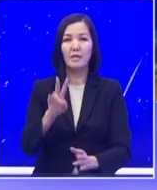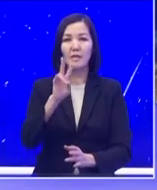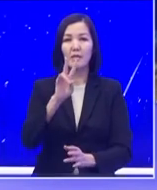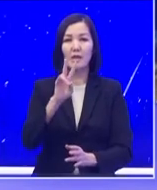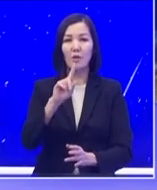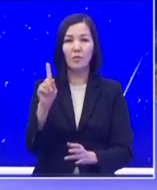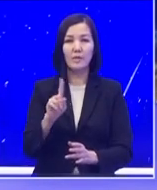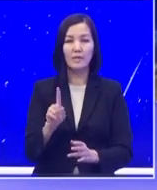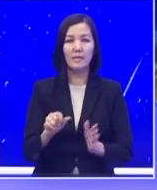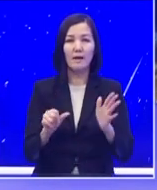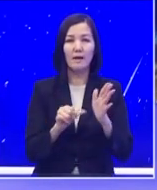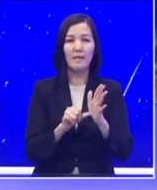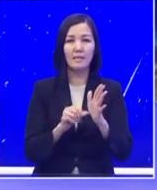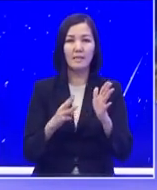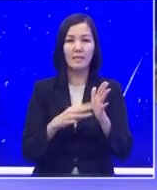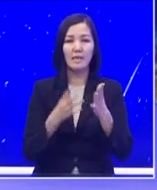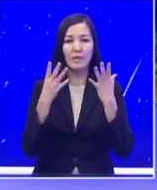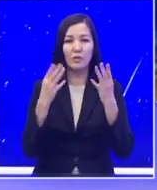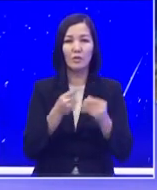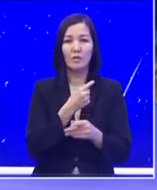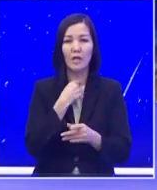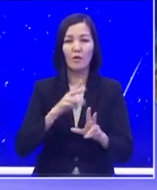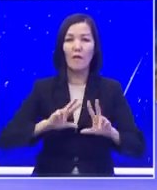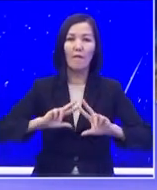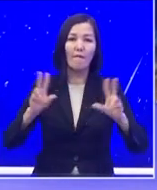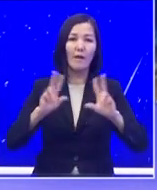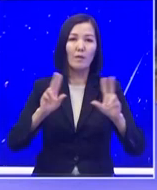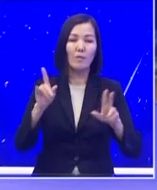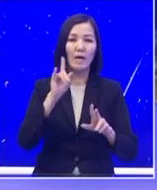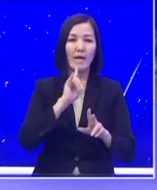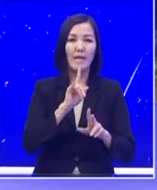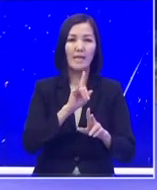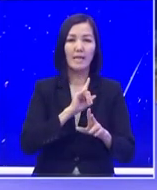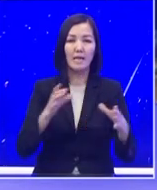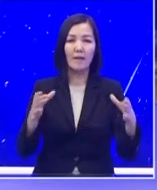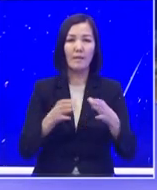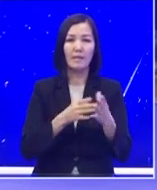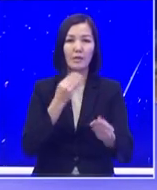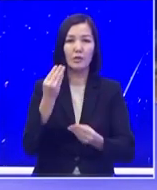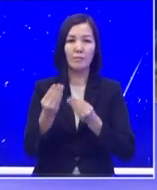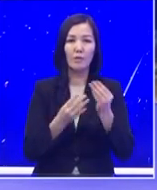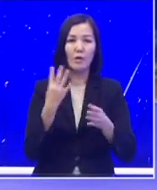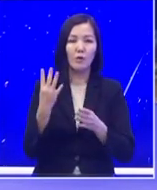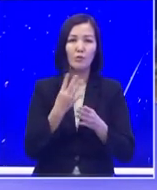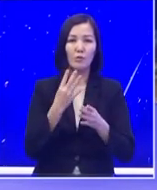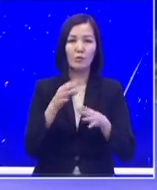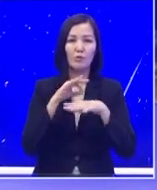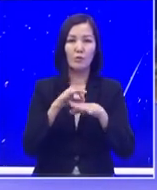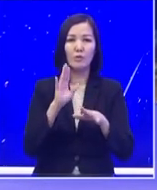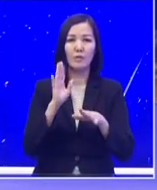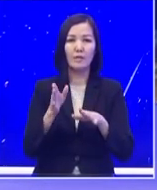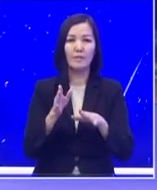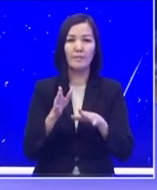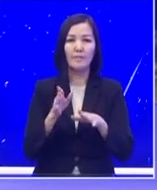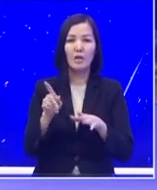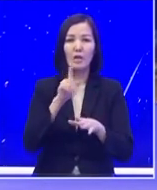Наурыздың 6-сы мен 8-і күндері Талдықорғанда волейболдан ұлттық лигадағы әйелдер командалар арасында ел чемпионатының 4-ші кеші турнир